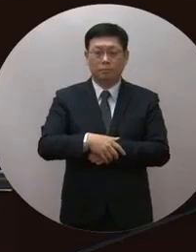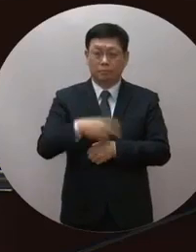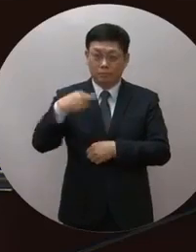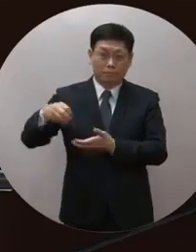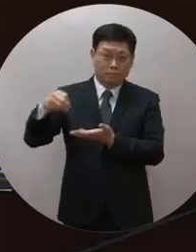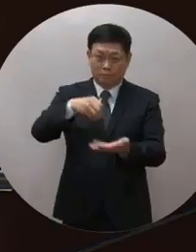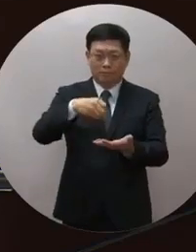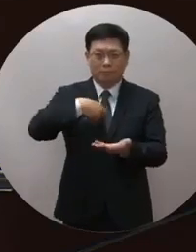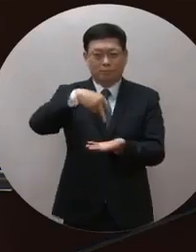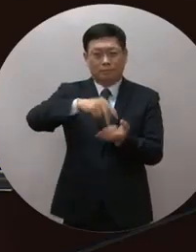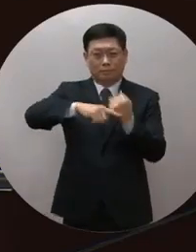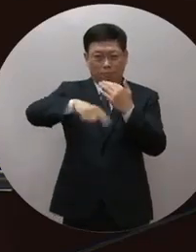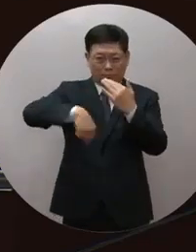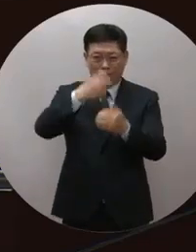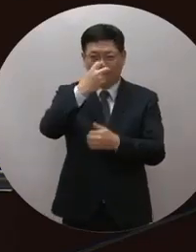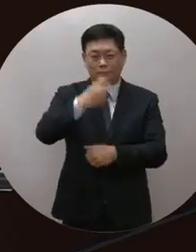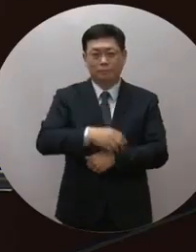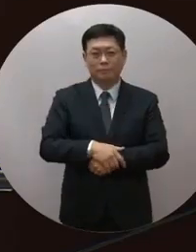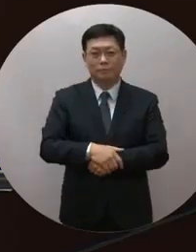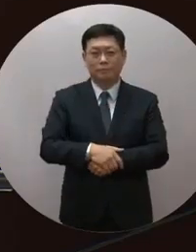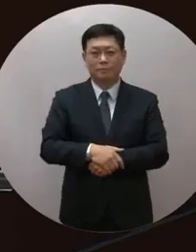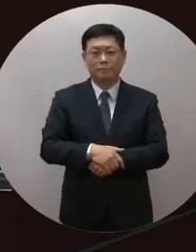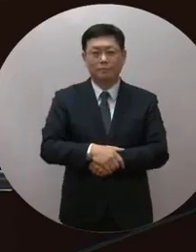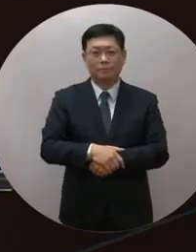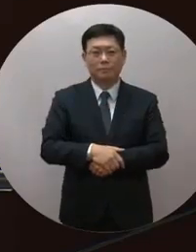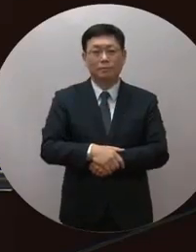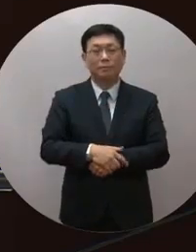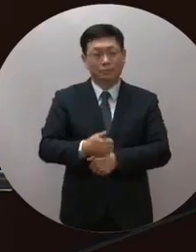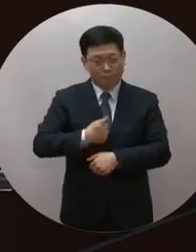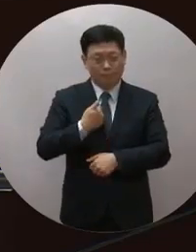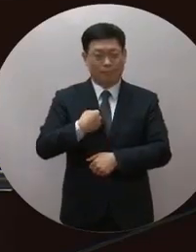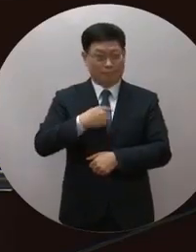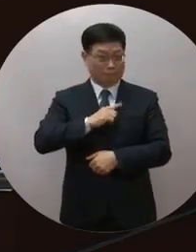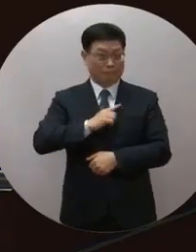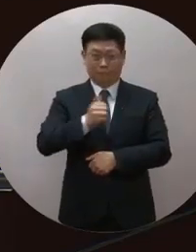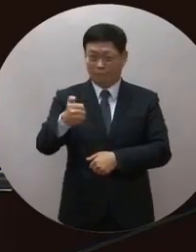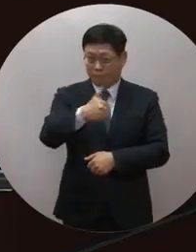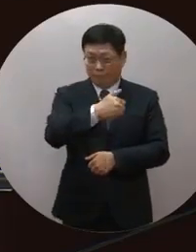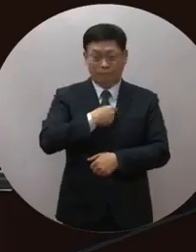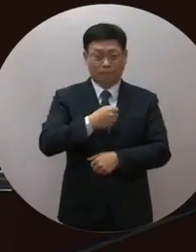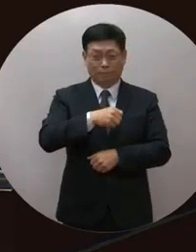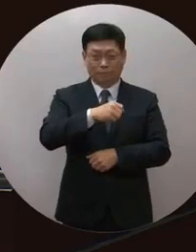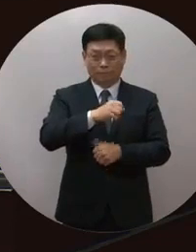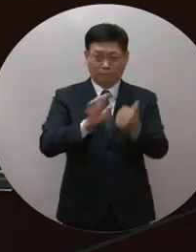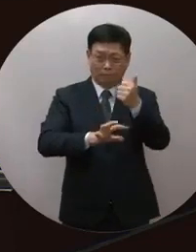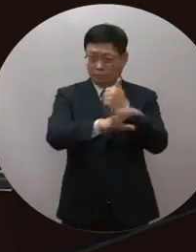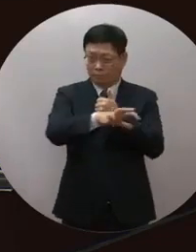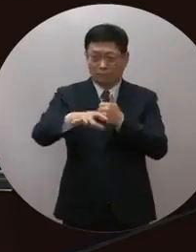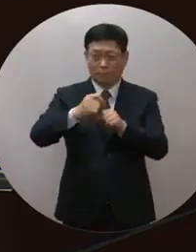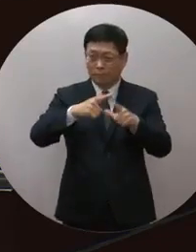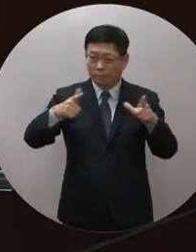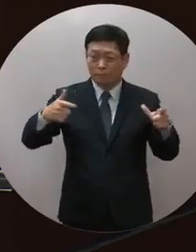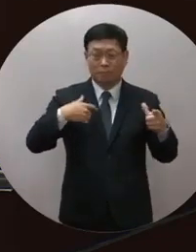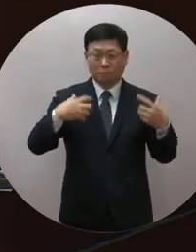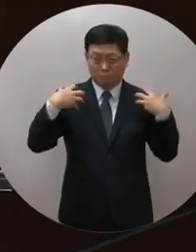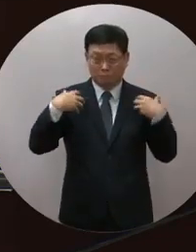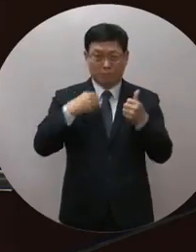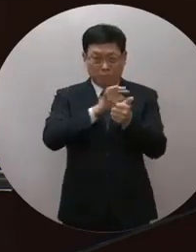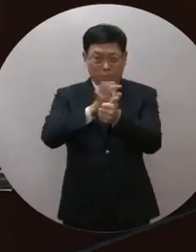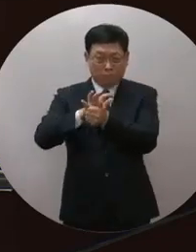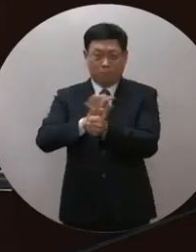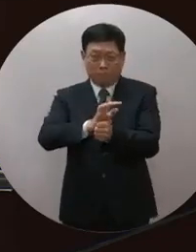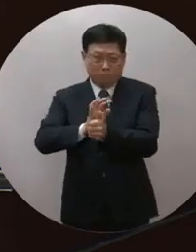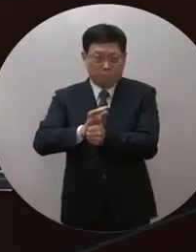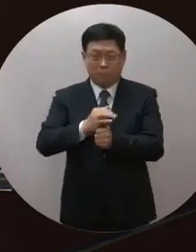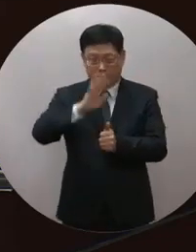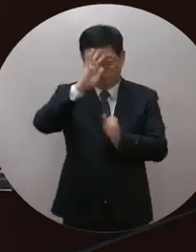再送请军院审议。真常非常感谢所有在不同岗位上为防疫努力的每一位